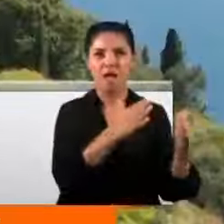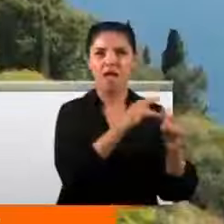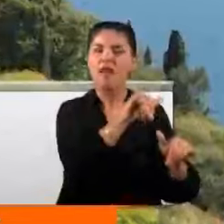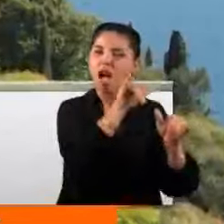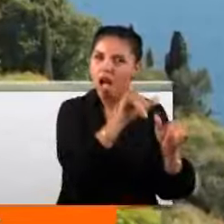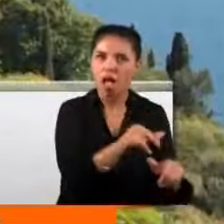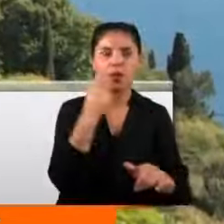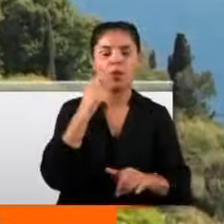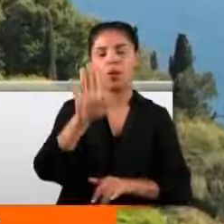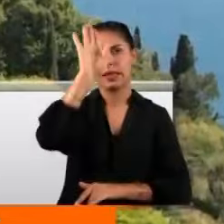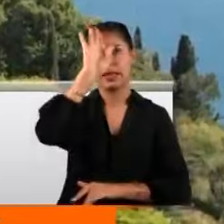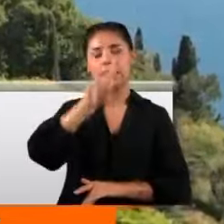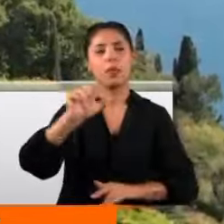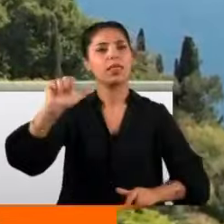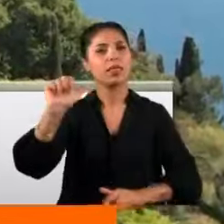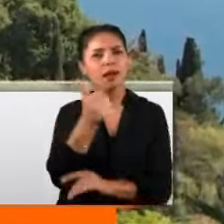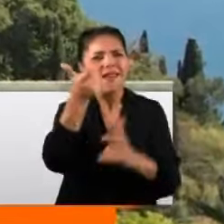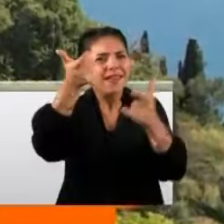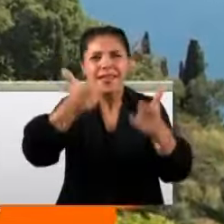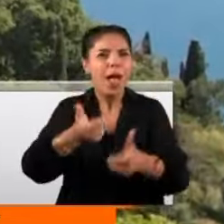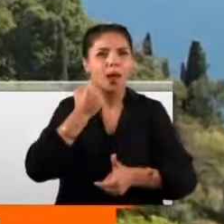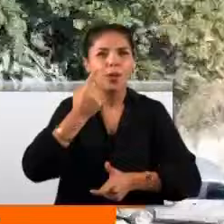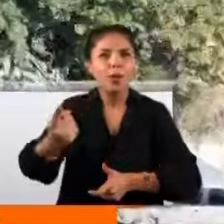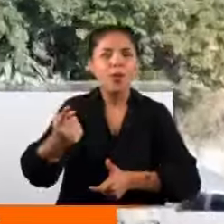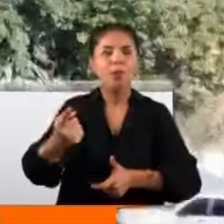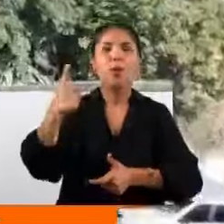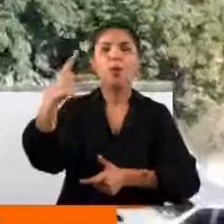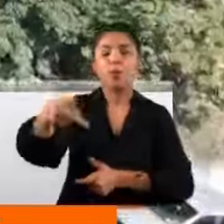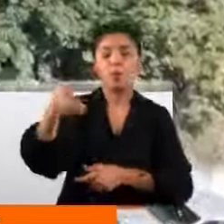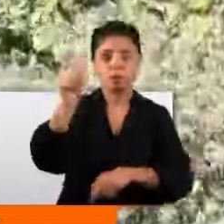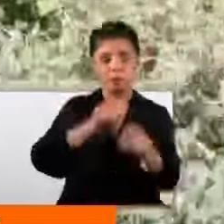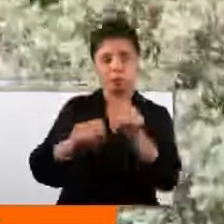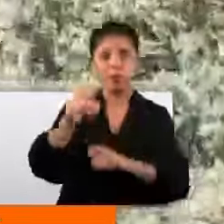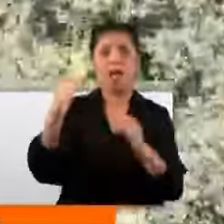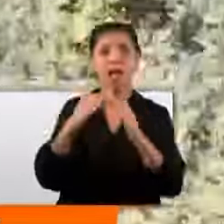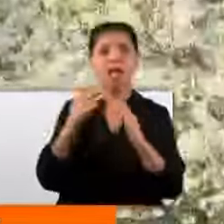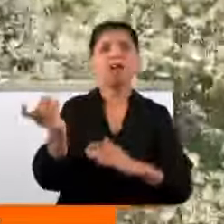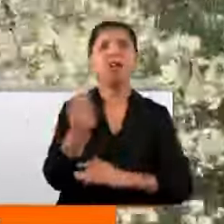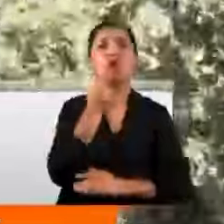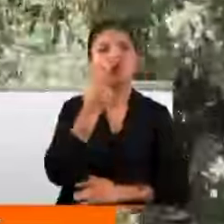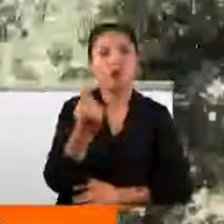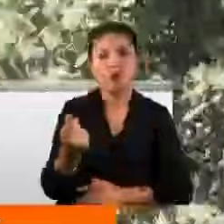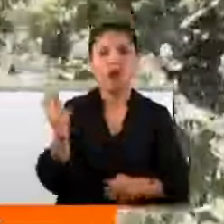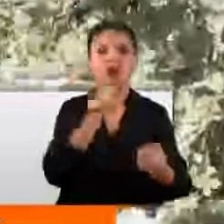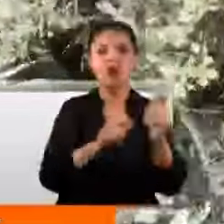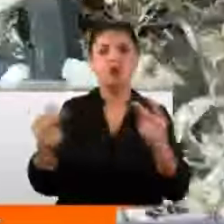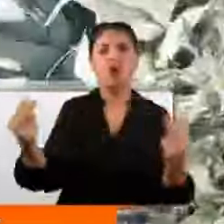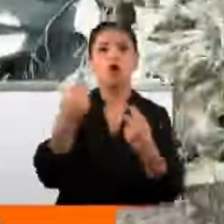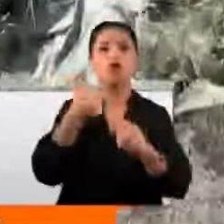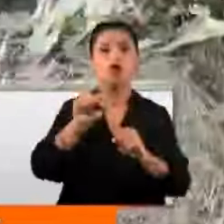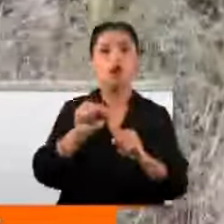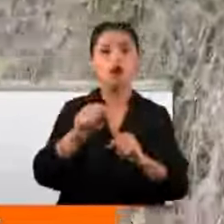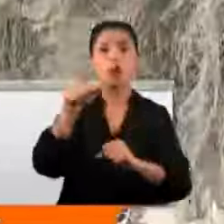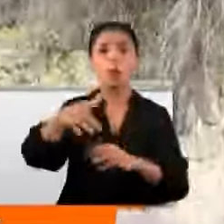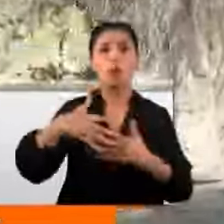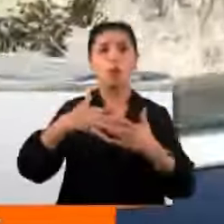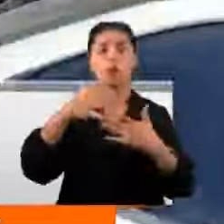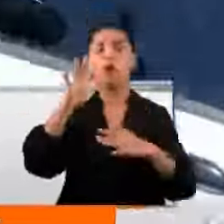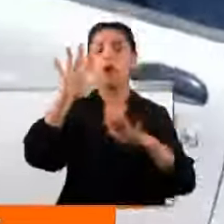gibi. Yani İstanbul'un en güzel yerinde yükselen bu villa kaçak. İnşaat görülmesin diye çevresi de büyük